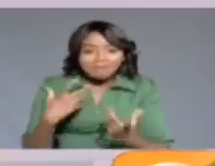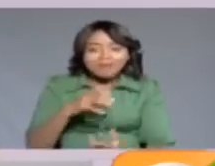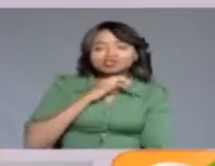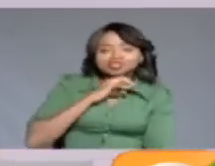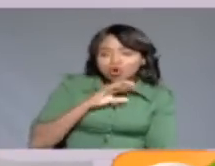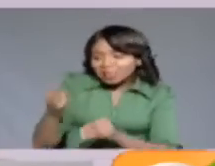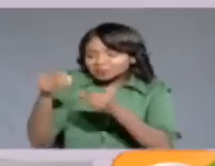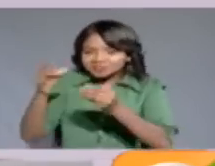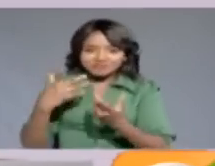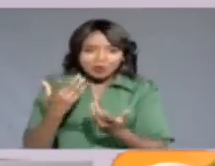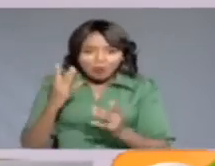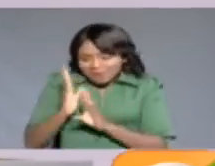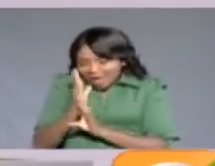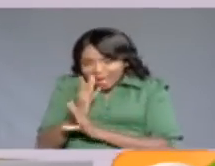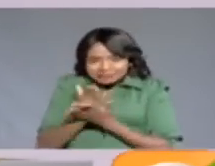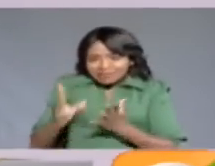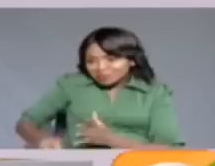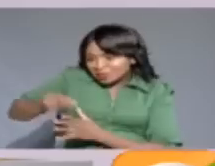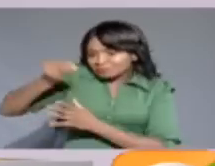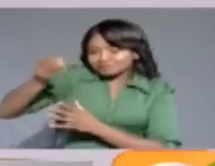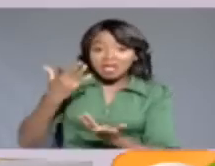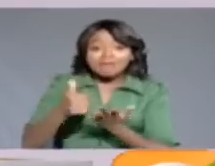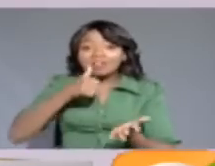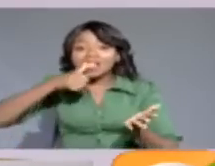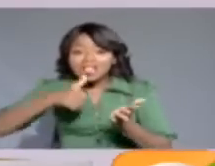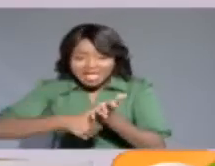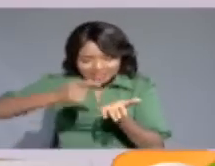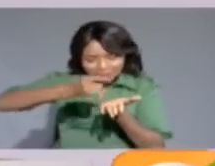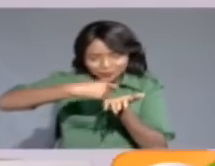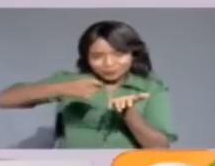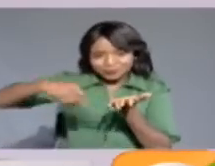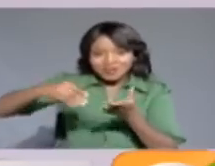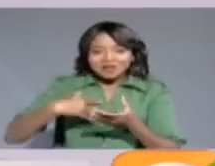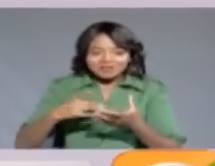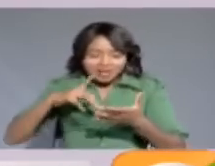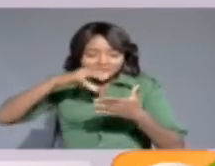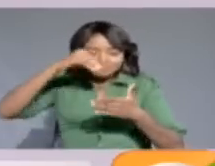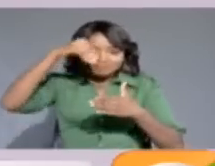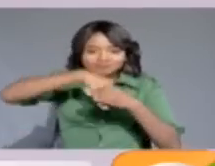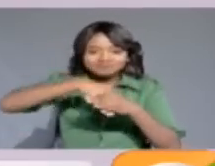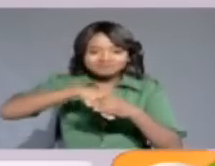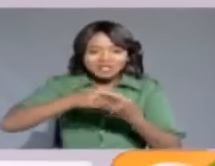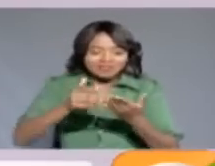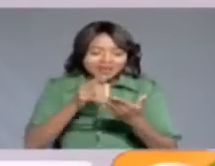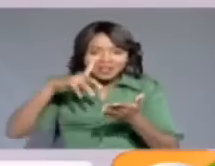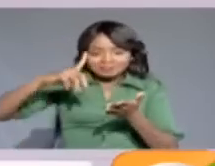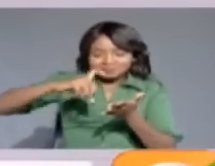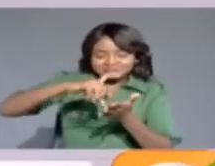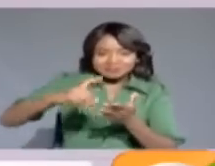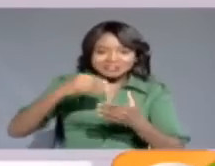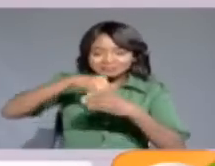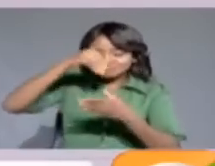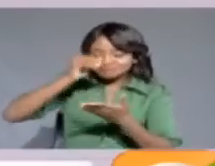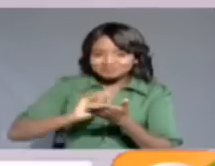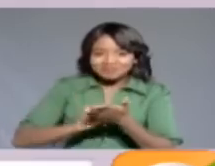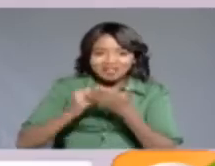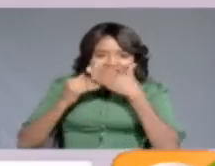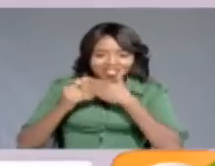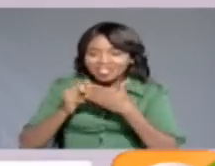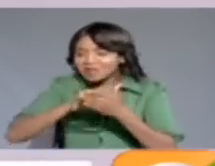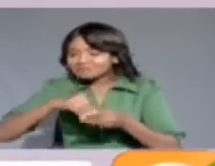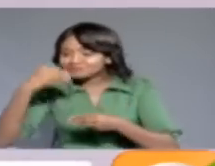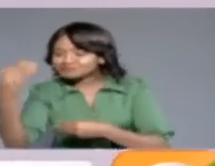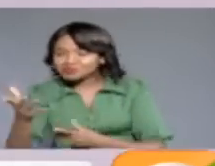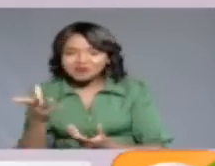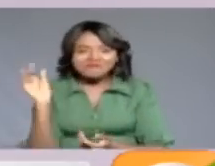Mara umebeba, zamani ilikuwa hata tunatuma bahasha hizi barua umeandika, unaweka ka handkerchief, alafu unakapaka mpaka marashi. Unaona? Eh, sasa yule